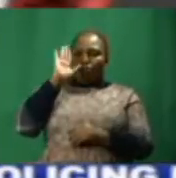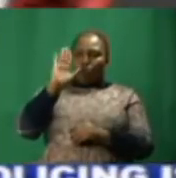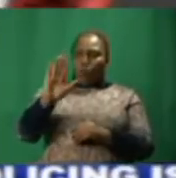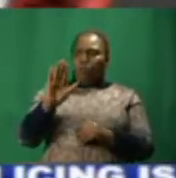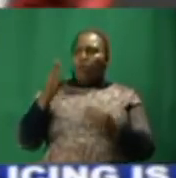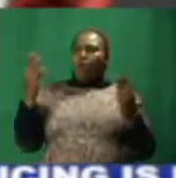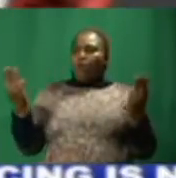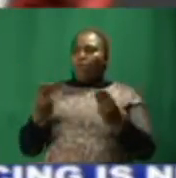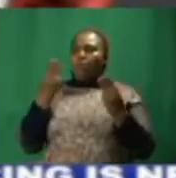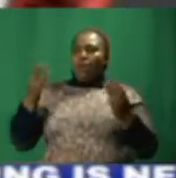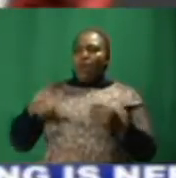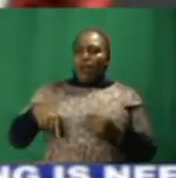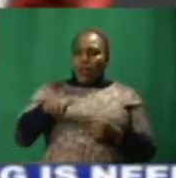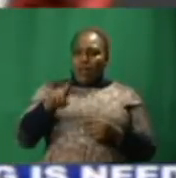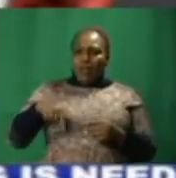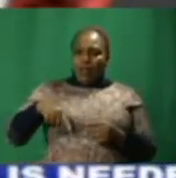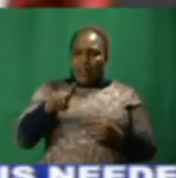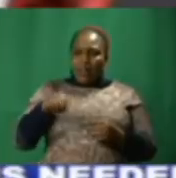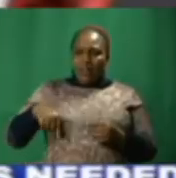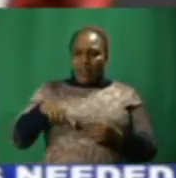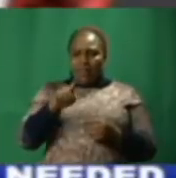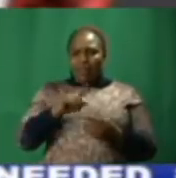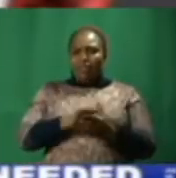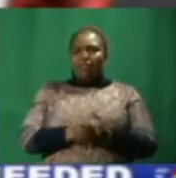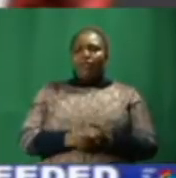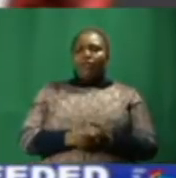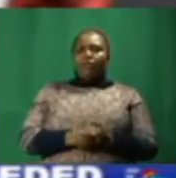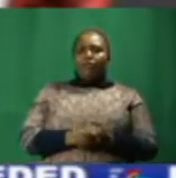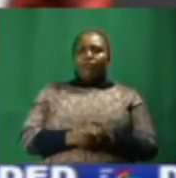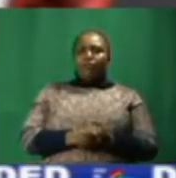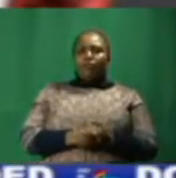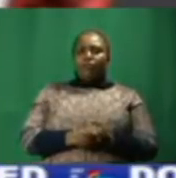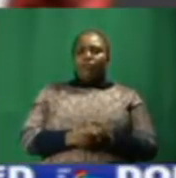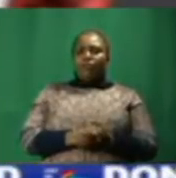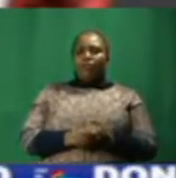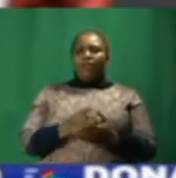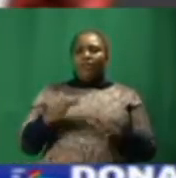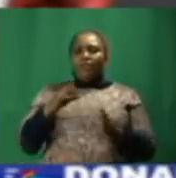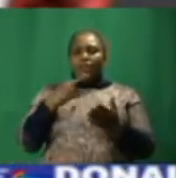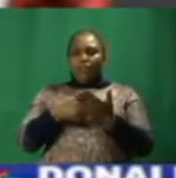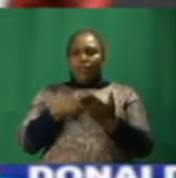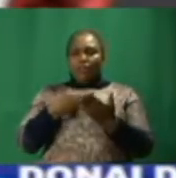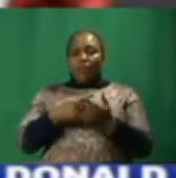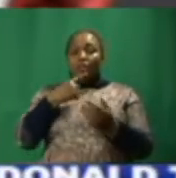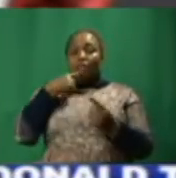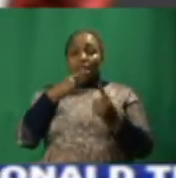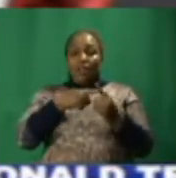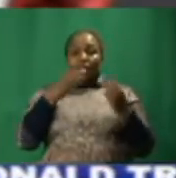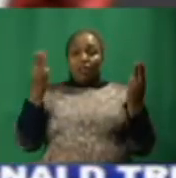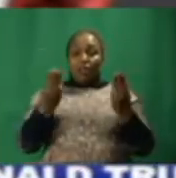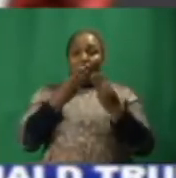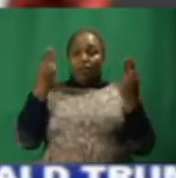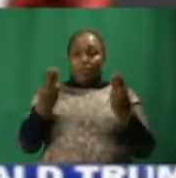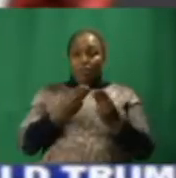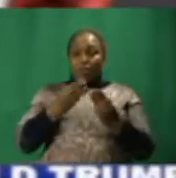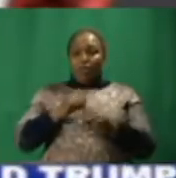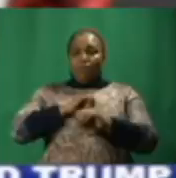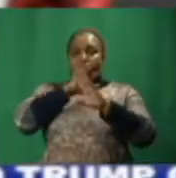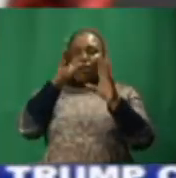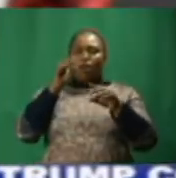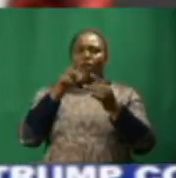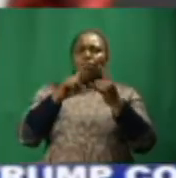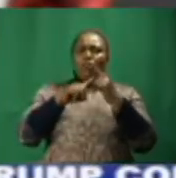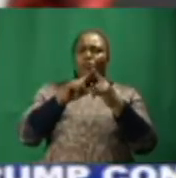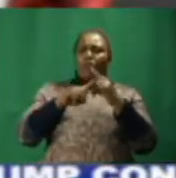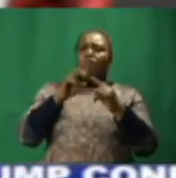kuhamba kwebantfu lokungathiwa strict lockdown. Kubikwa ukuthi imiphumela yalabantfu lephume emkhathini